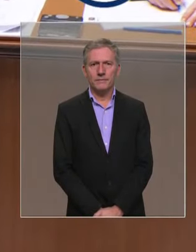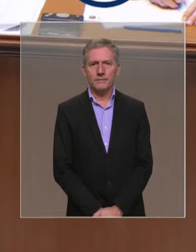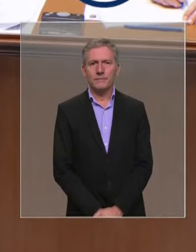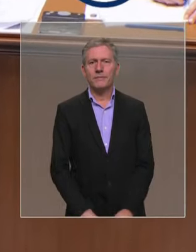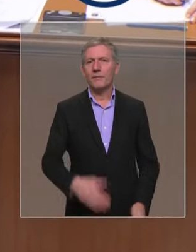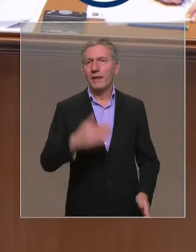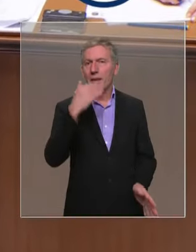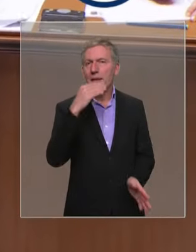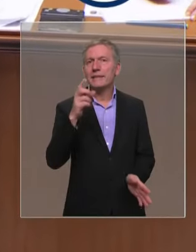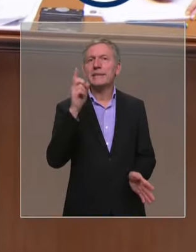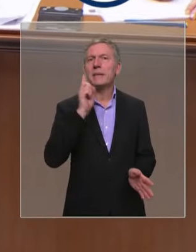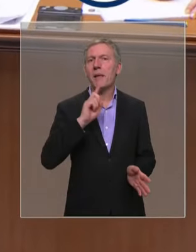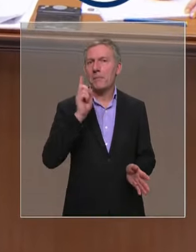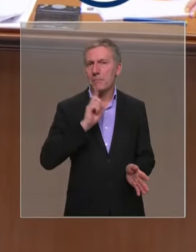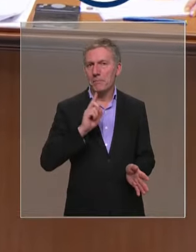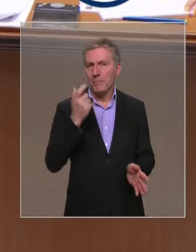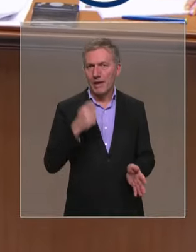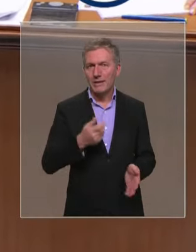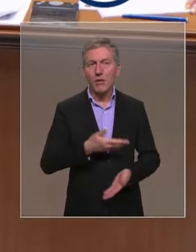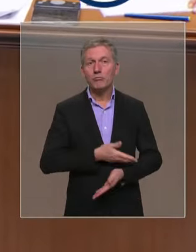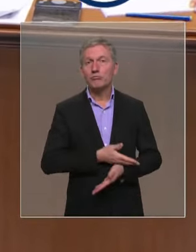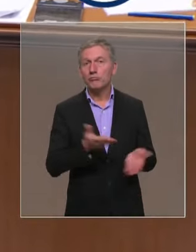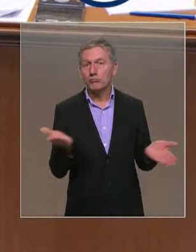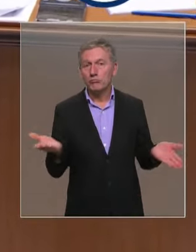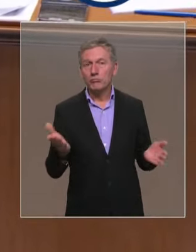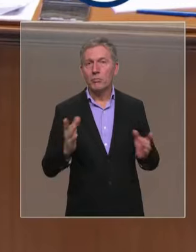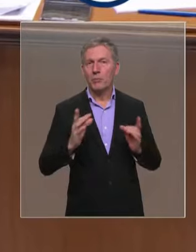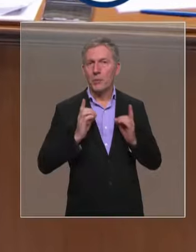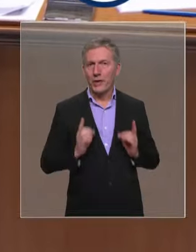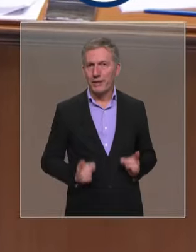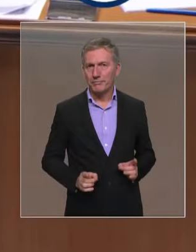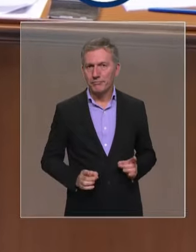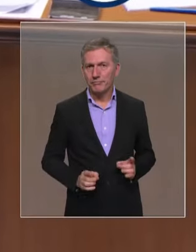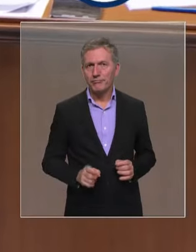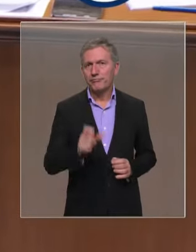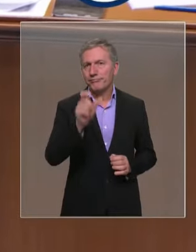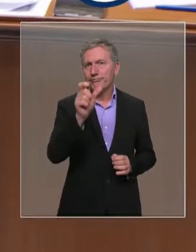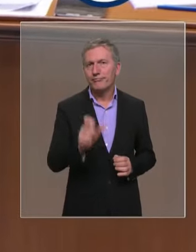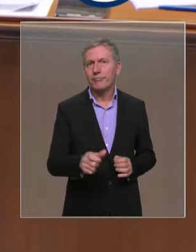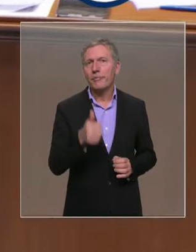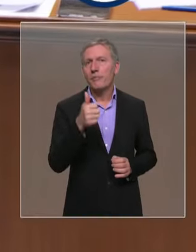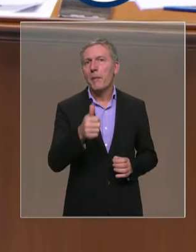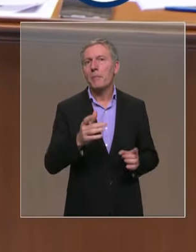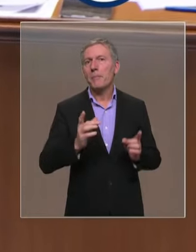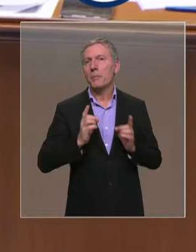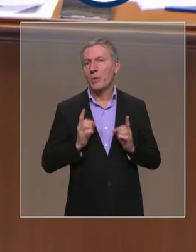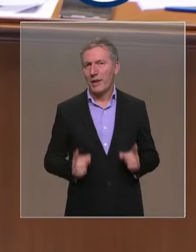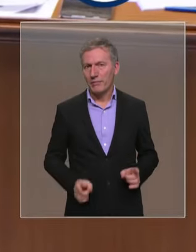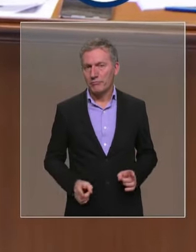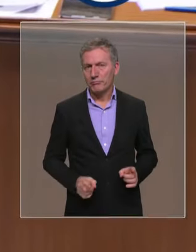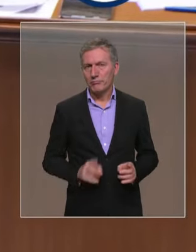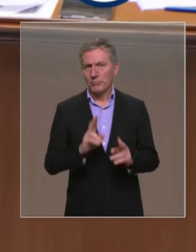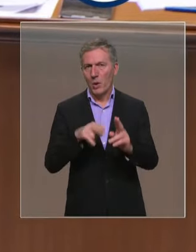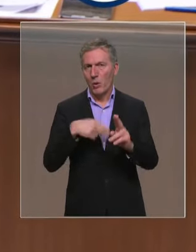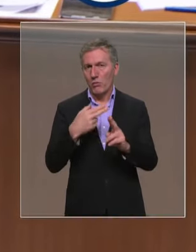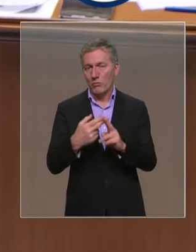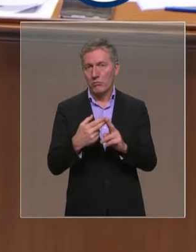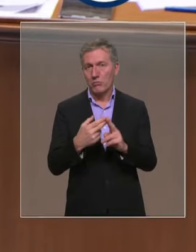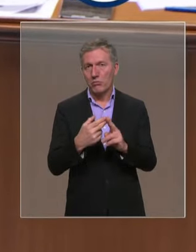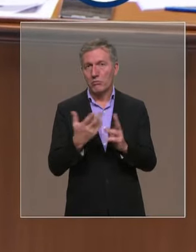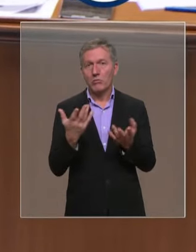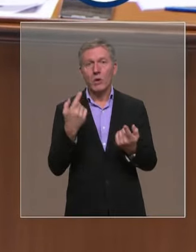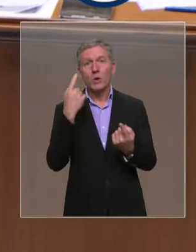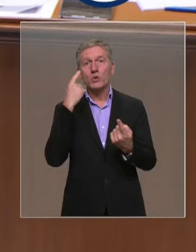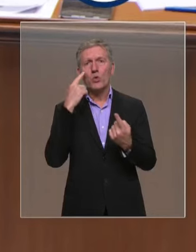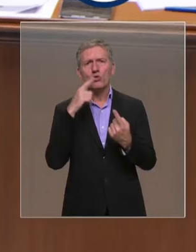Merci, Madame la Présidente, Mesdames et Messieurs les députés. Monsieur le député Olivier Falorni, il n'y a pas de